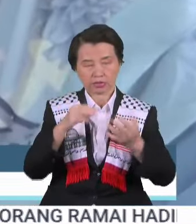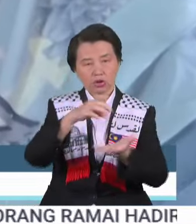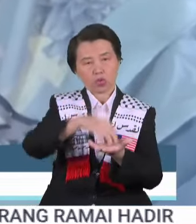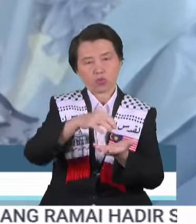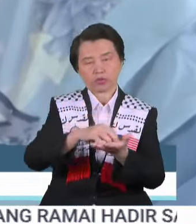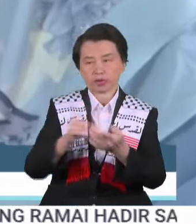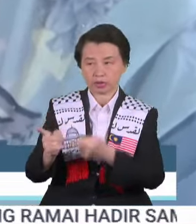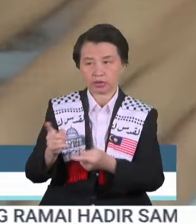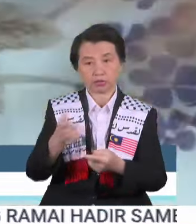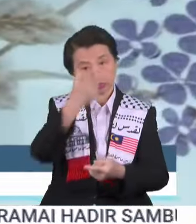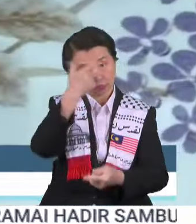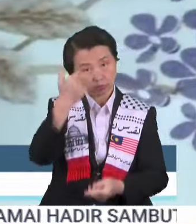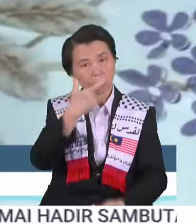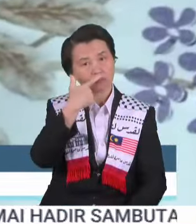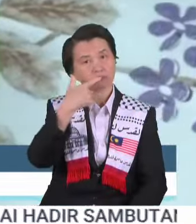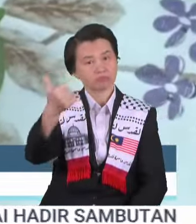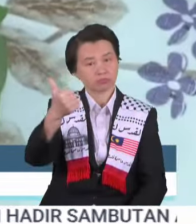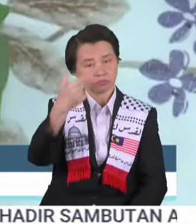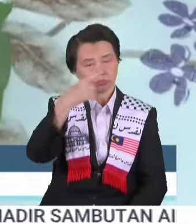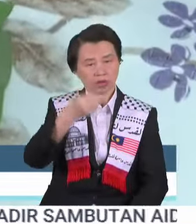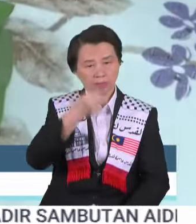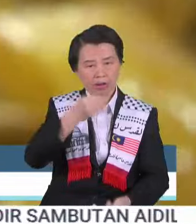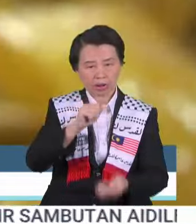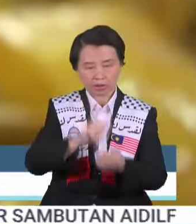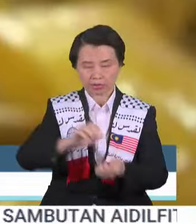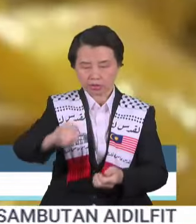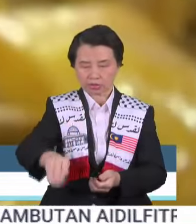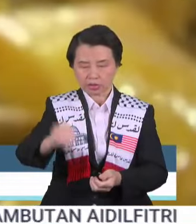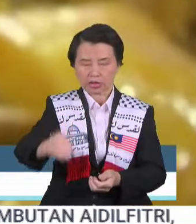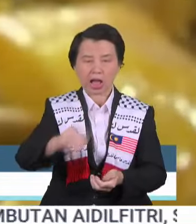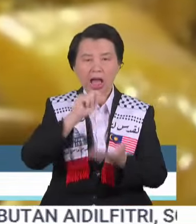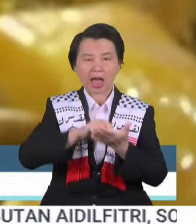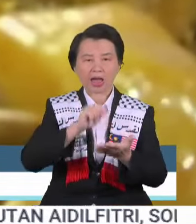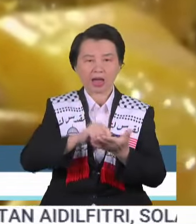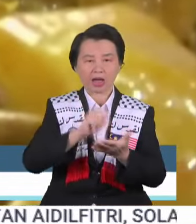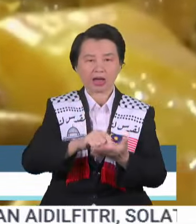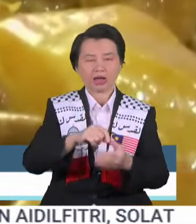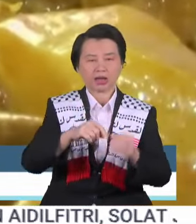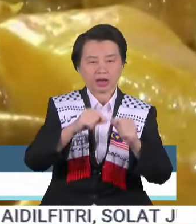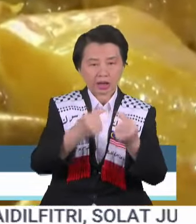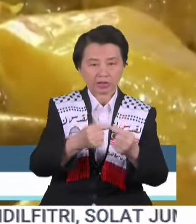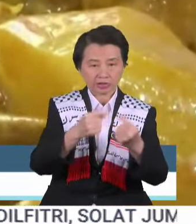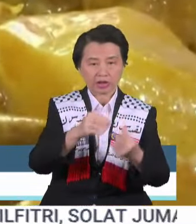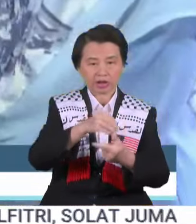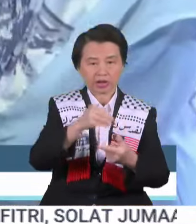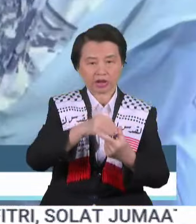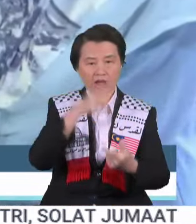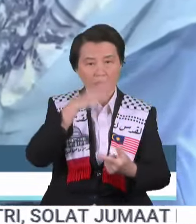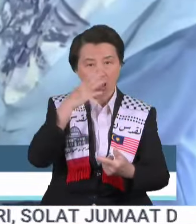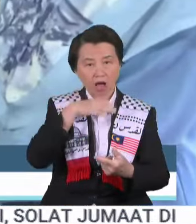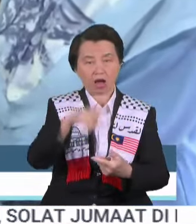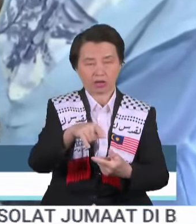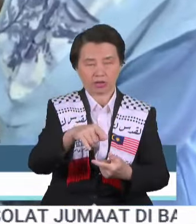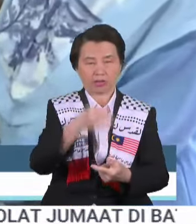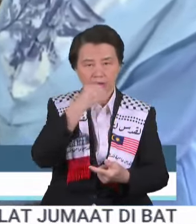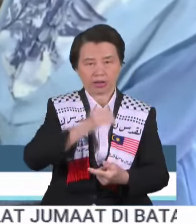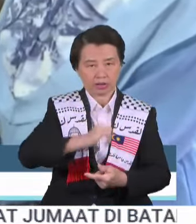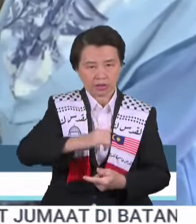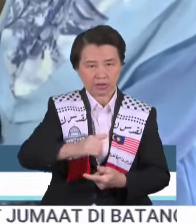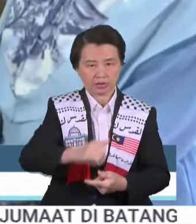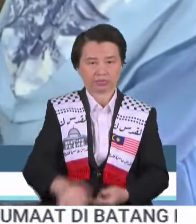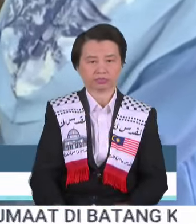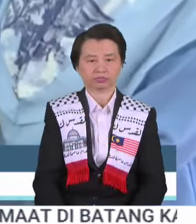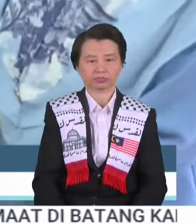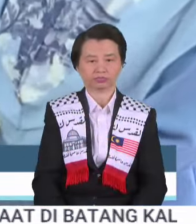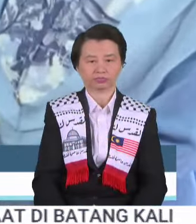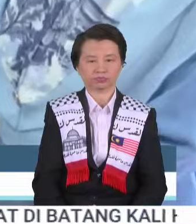dan sedaplah. Untuk dimakan dengan rendang, kuah kacang, kari. Kalau di Labuan ni memang kebanyakan orang buat kelupis lah. Lamban tu pun